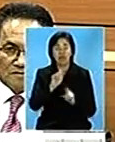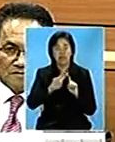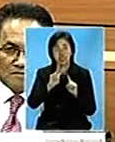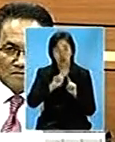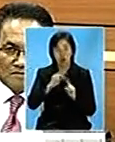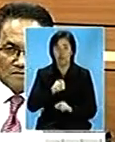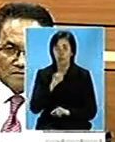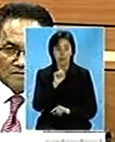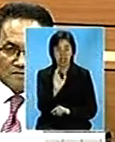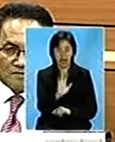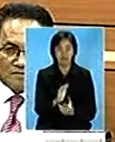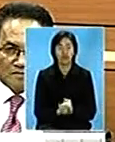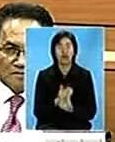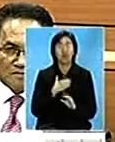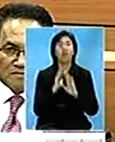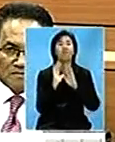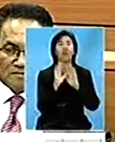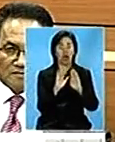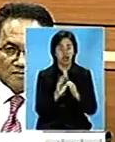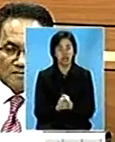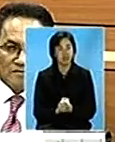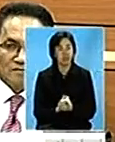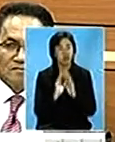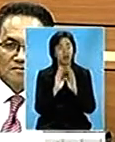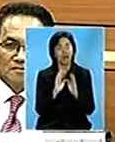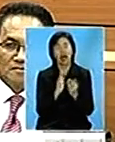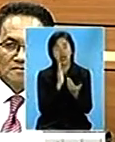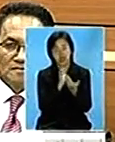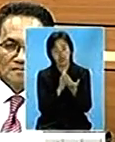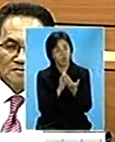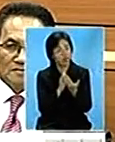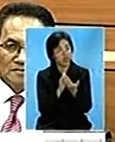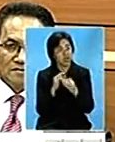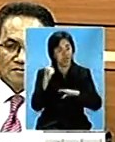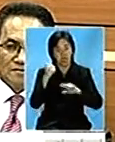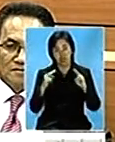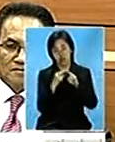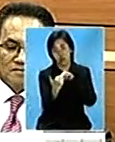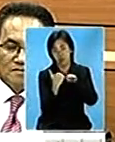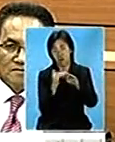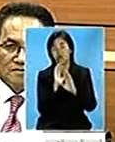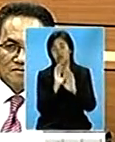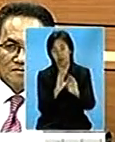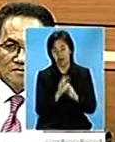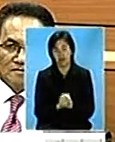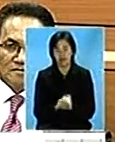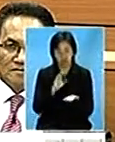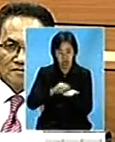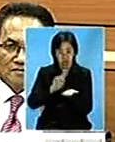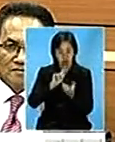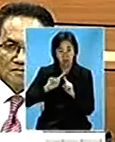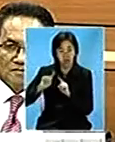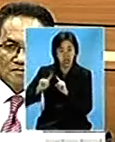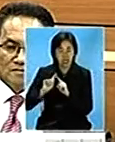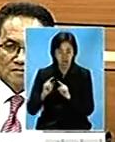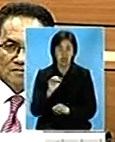ผมจะไม่ถามแต่ผมจะฝากเรียนท่านประธานเป็นผ่านไปยังกระทรวงคมนาคมว่าข้อมูลต่างๆที่ท